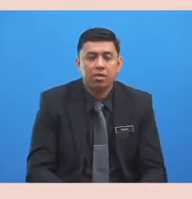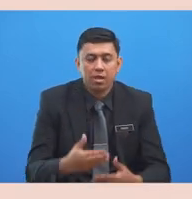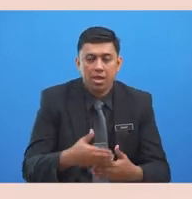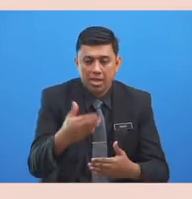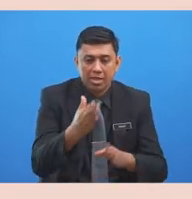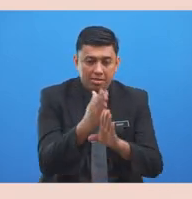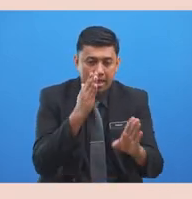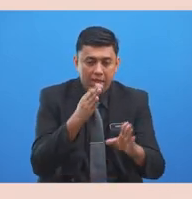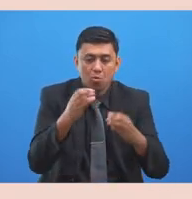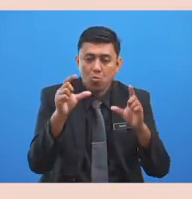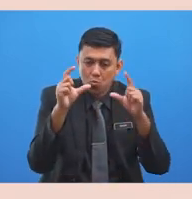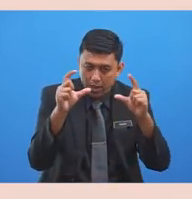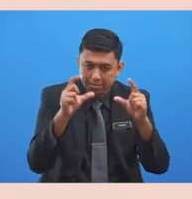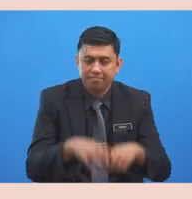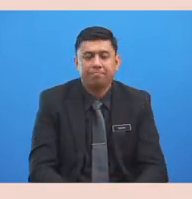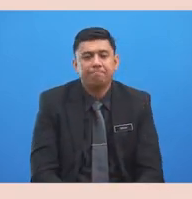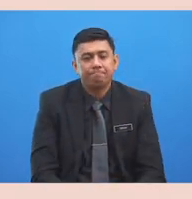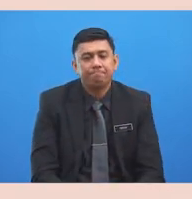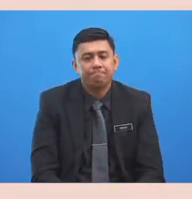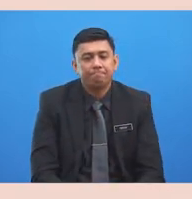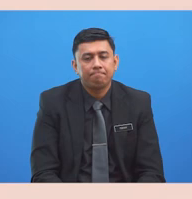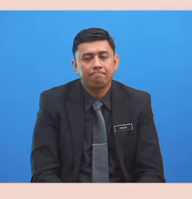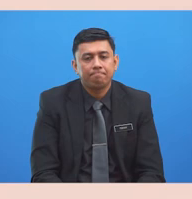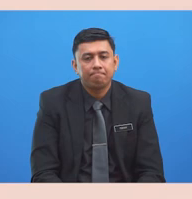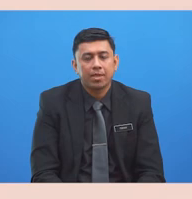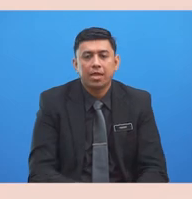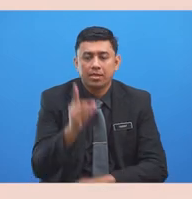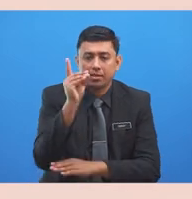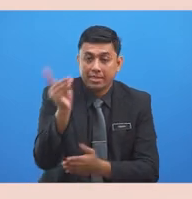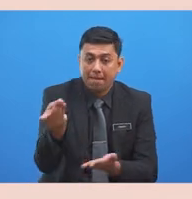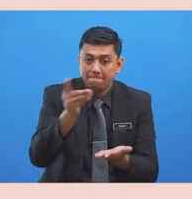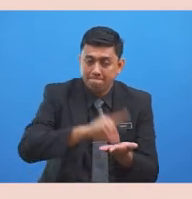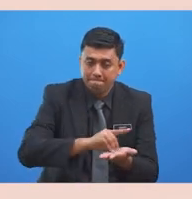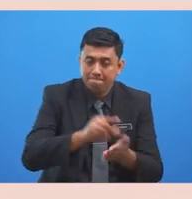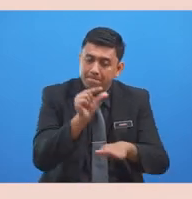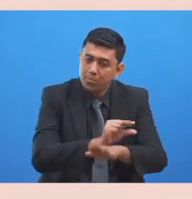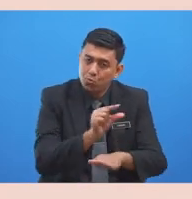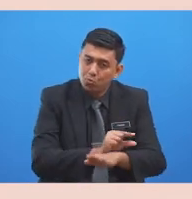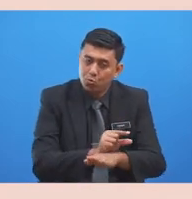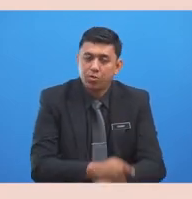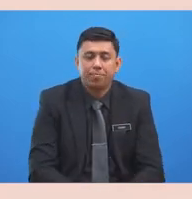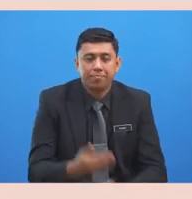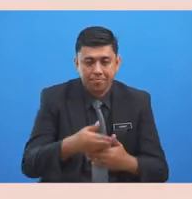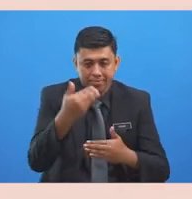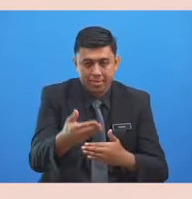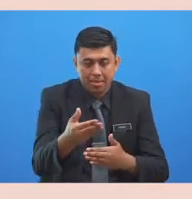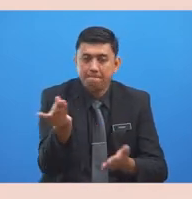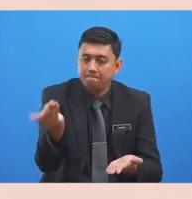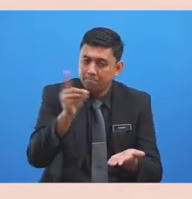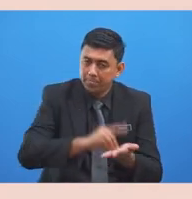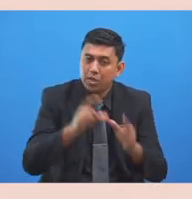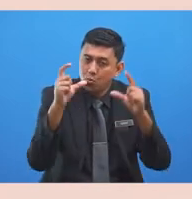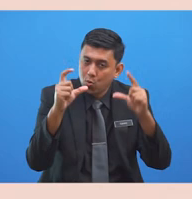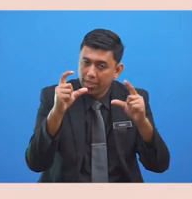line kurungan. Jenis data double menggunakan next double